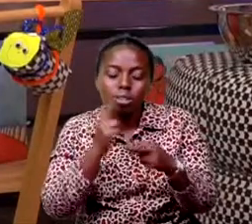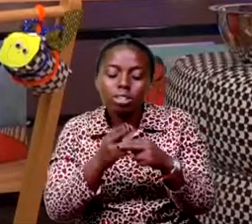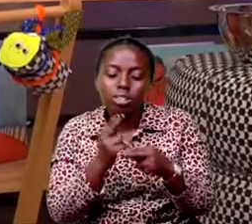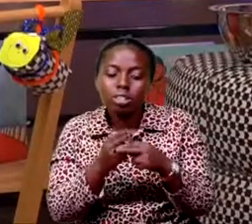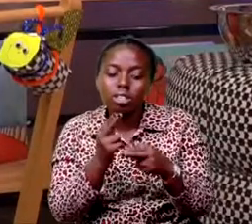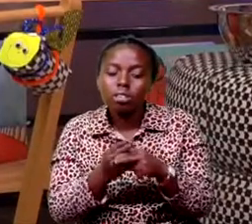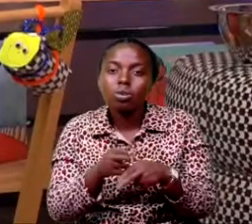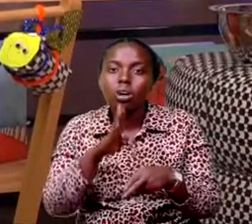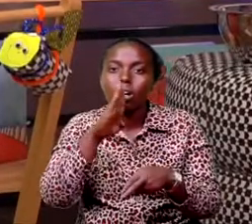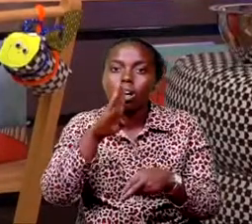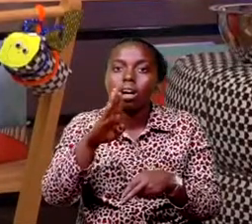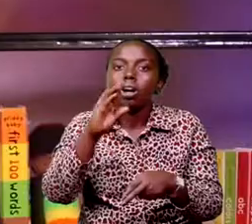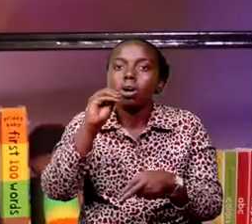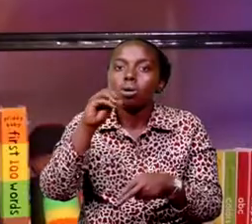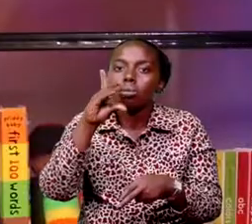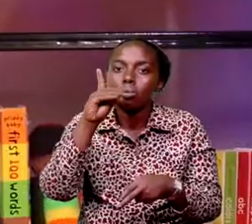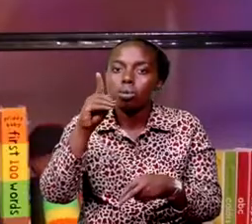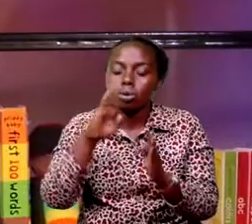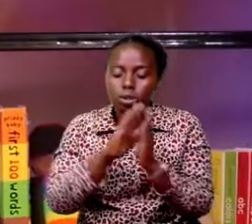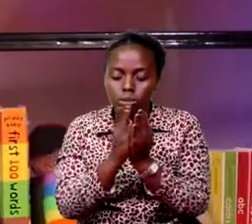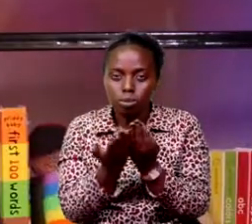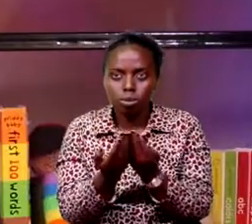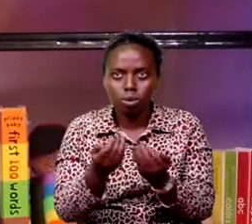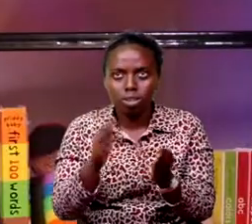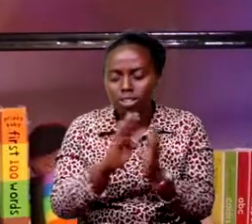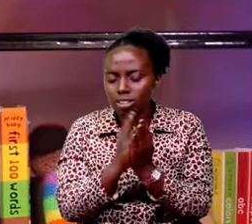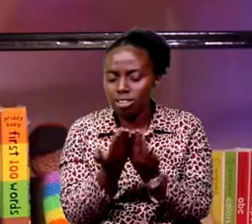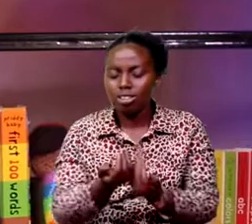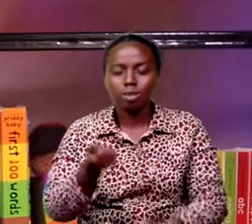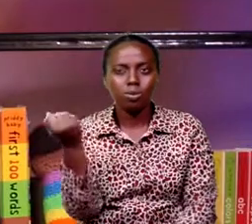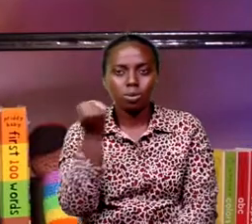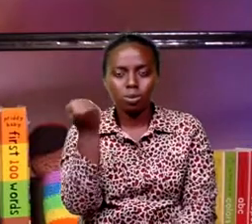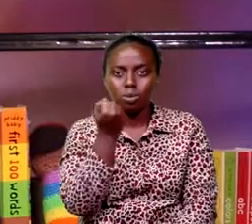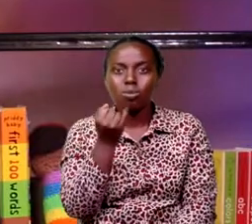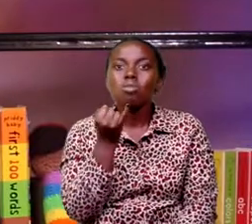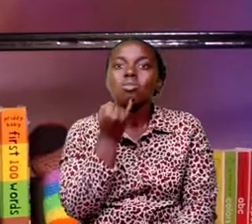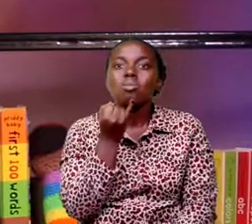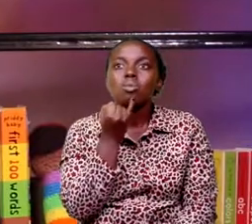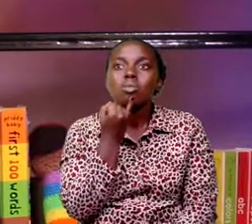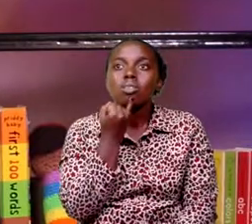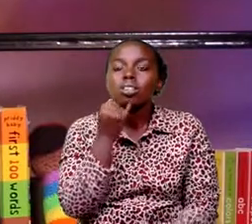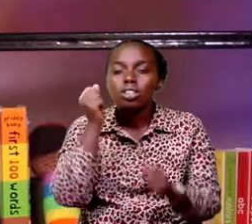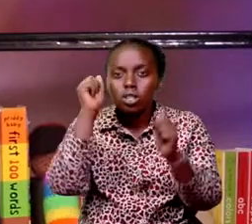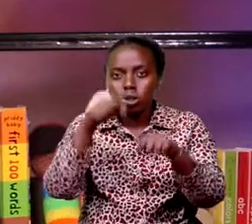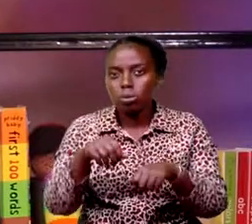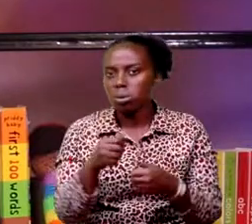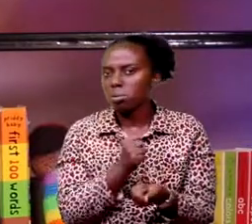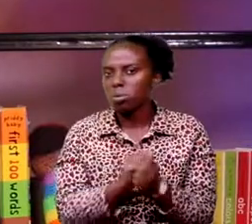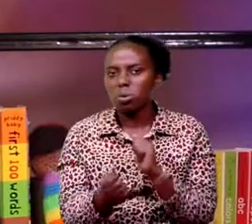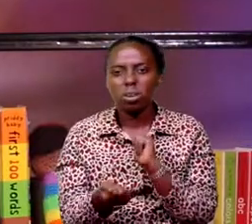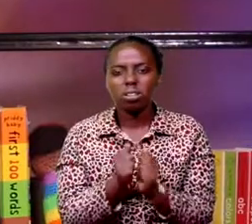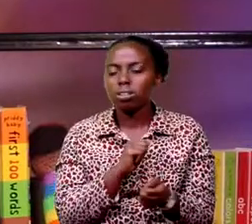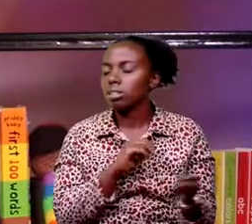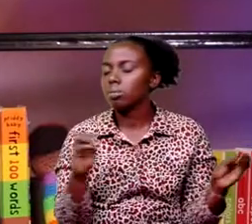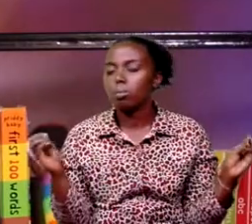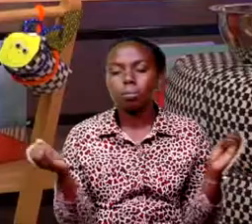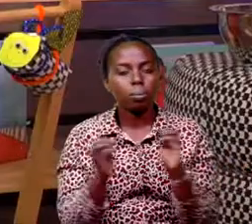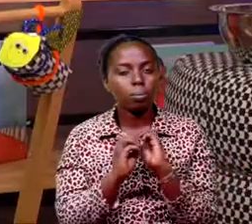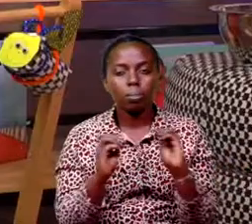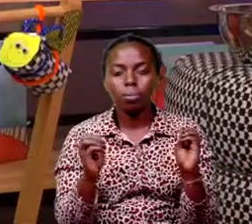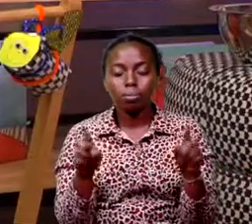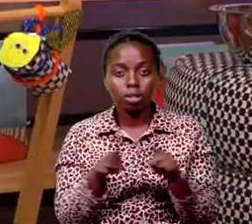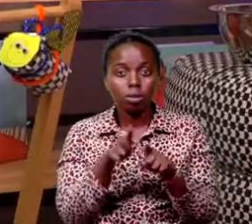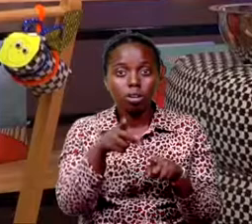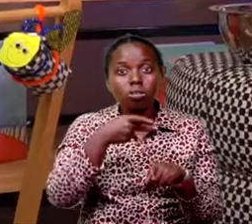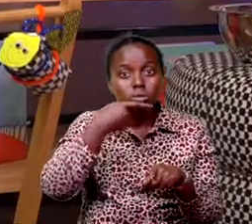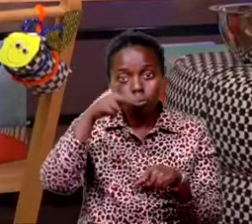cyitwa Board Book. Ni igitabo gikomeye umwana adashobora kwangiza uko abonye uko ariko kose.